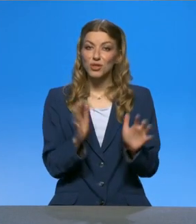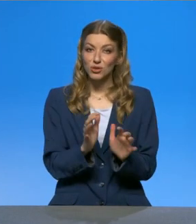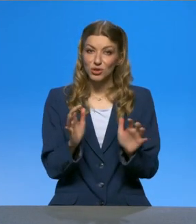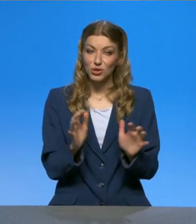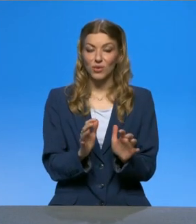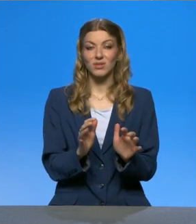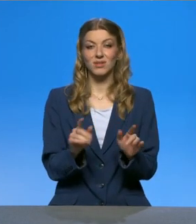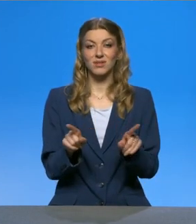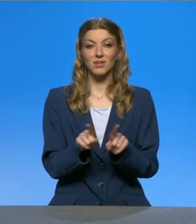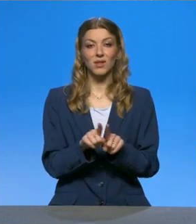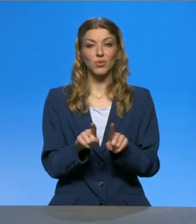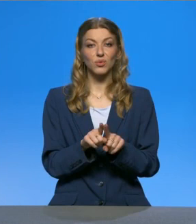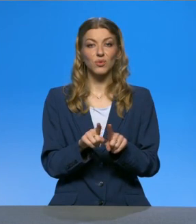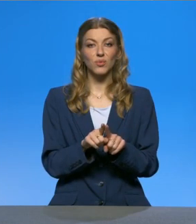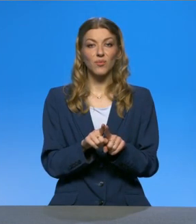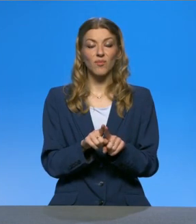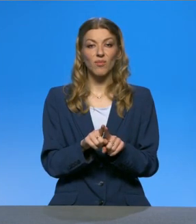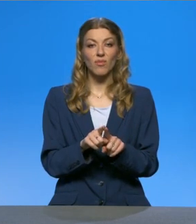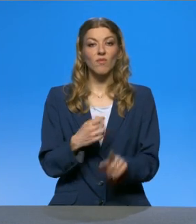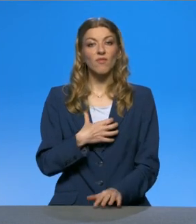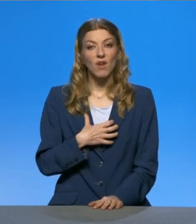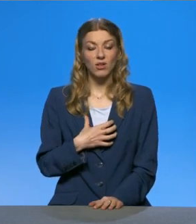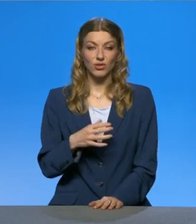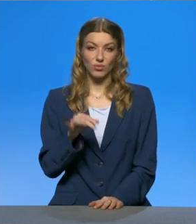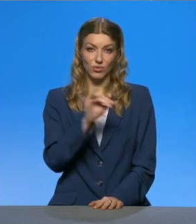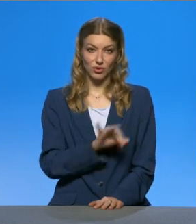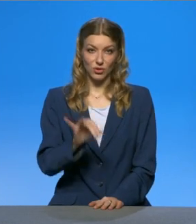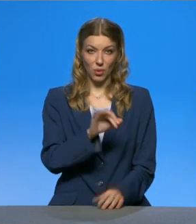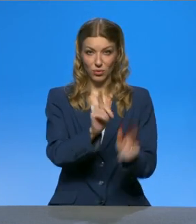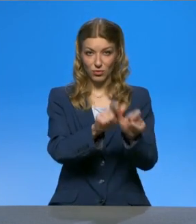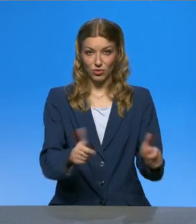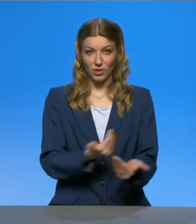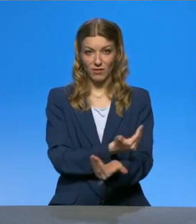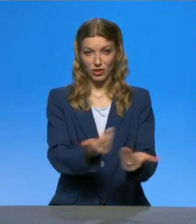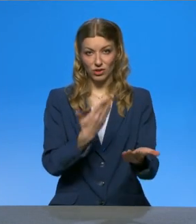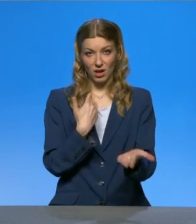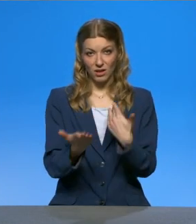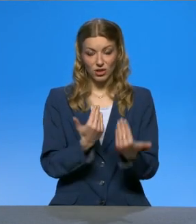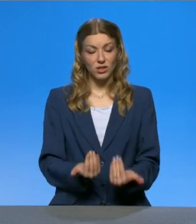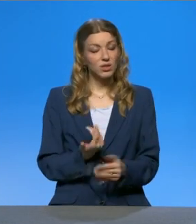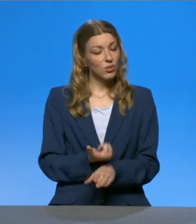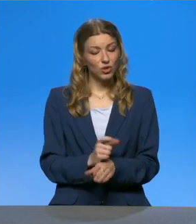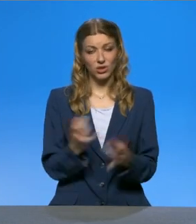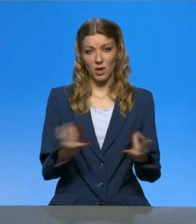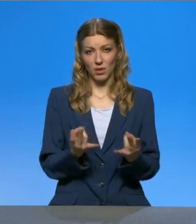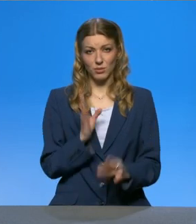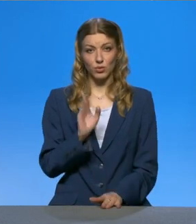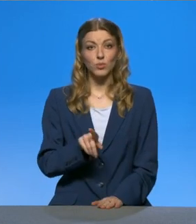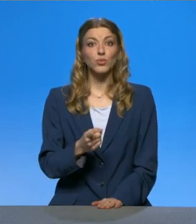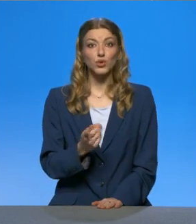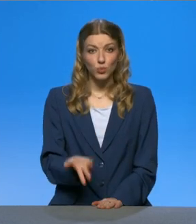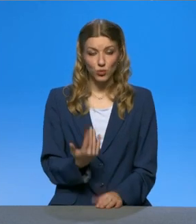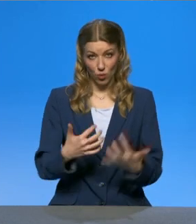такую историю человеческих отношений, которая сейчас будет очень нужна. Почему нужна? Потому что роботы, к